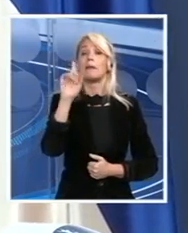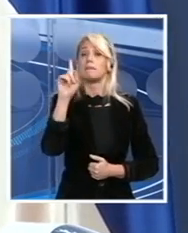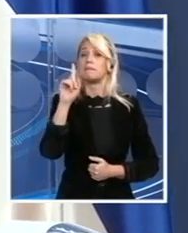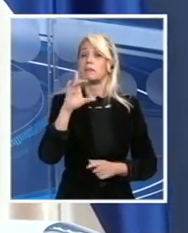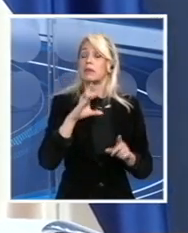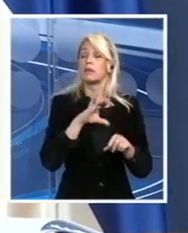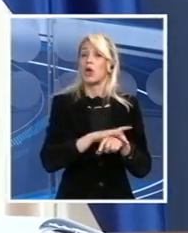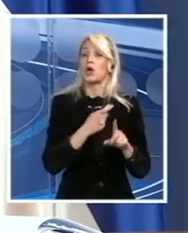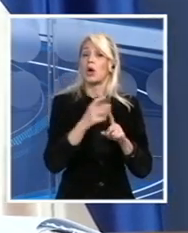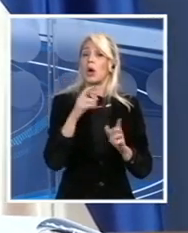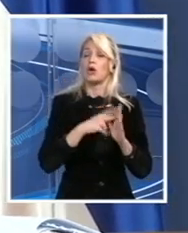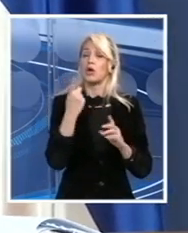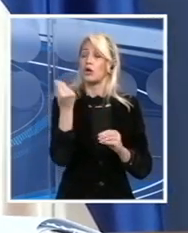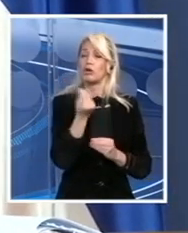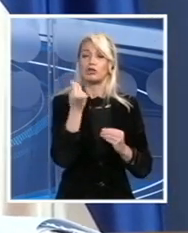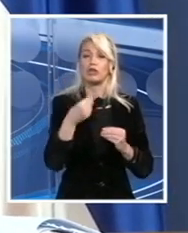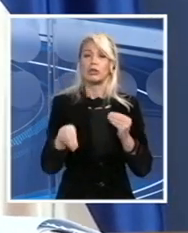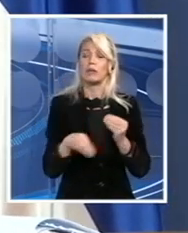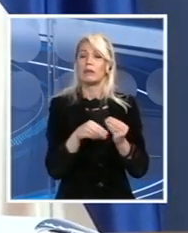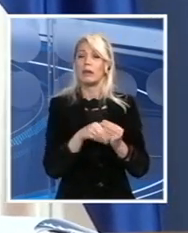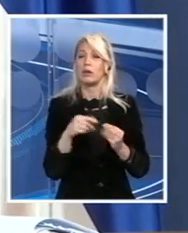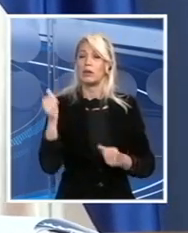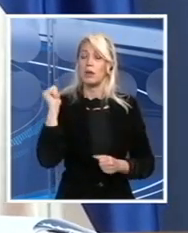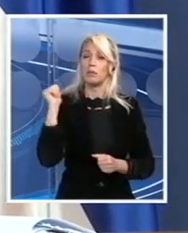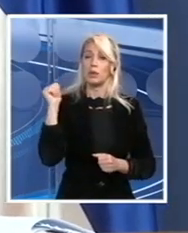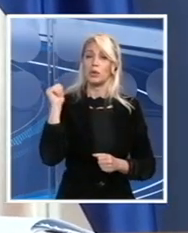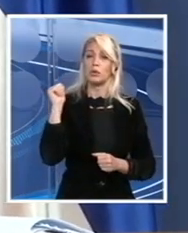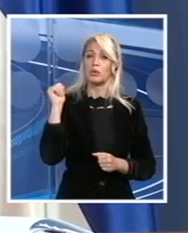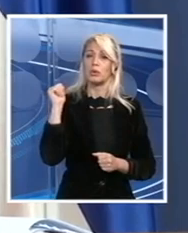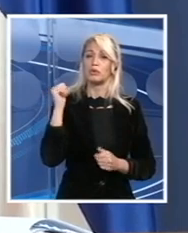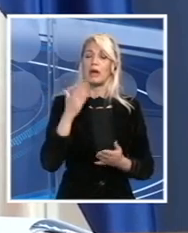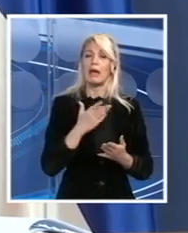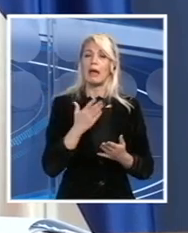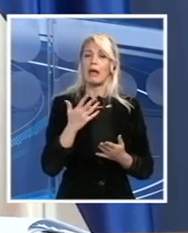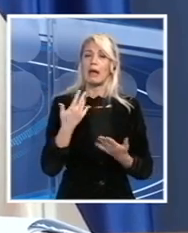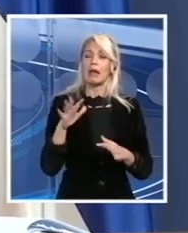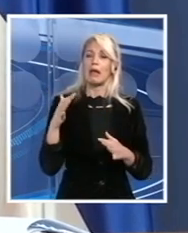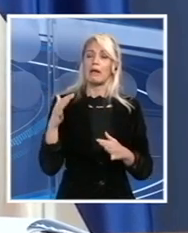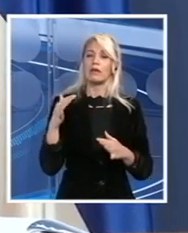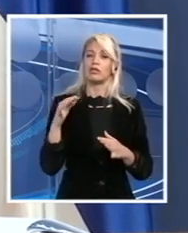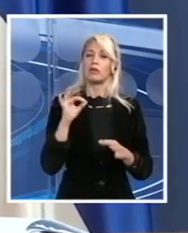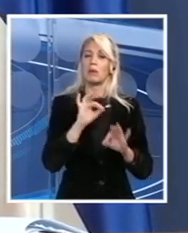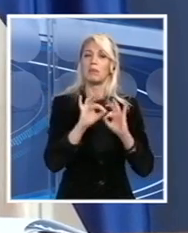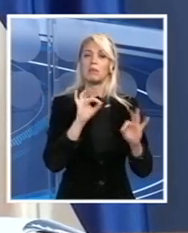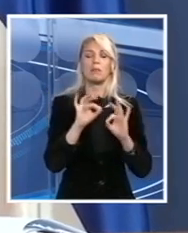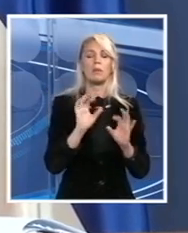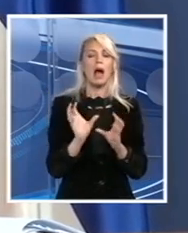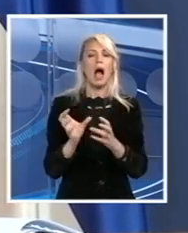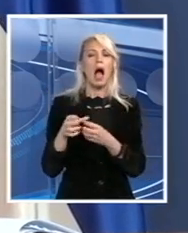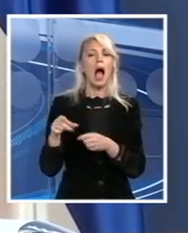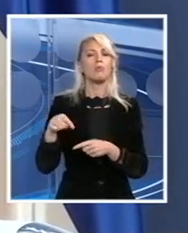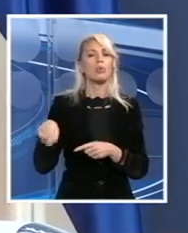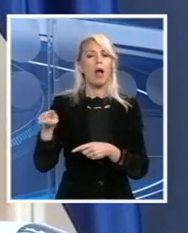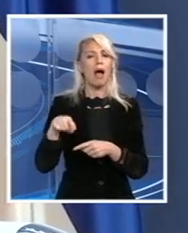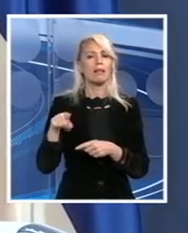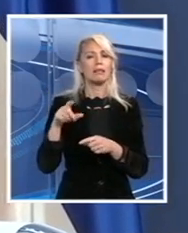od juče, ako nije problem. Naravno, bilo je primedbe na rad COVID ambulante u Domu zdravlja